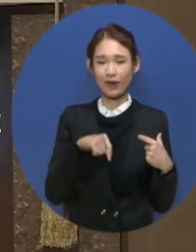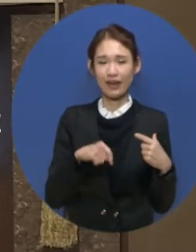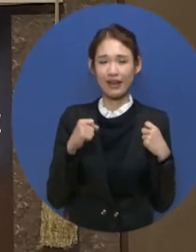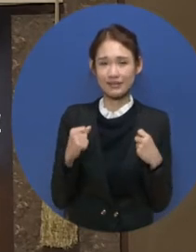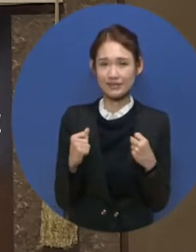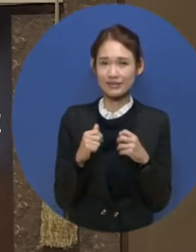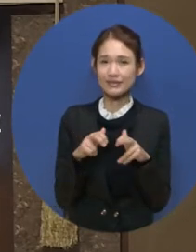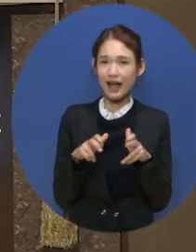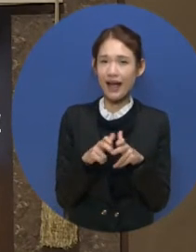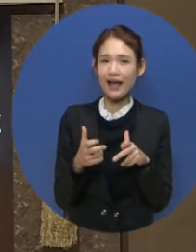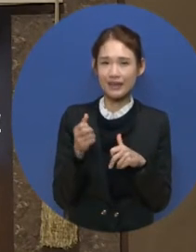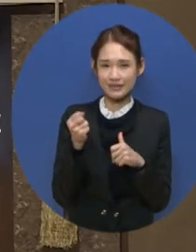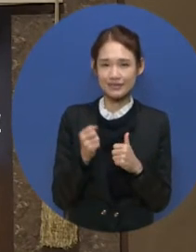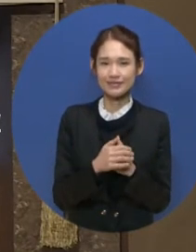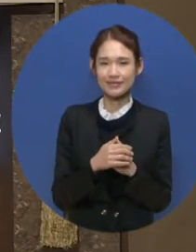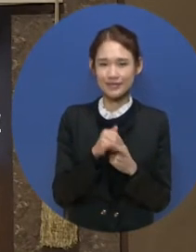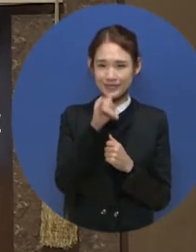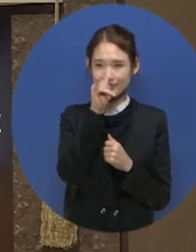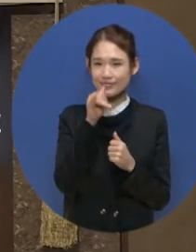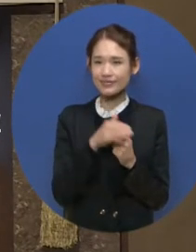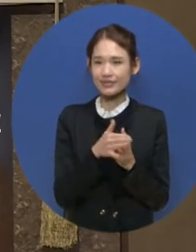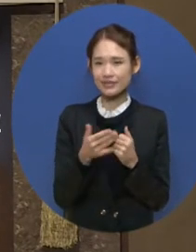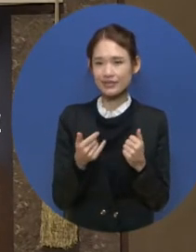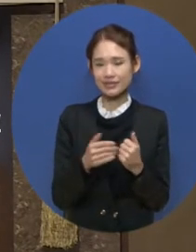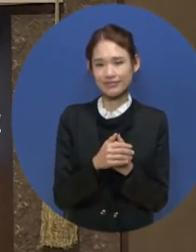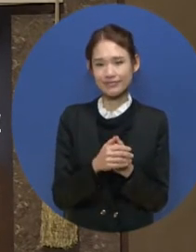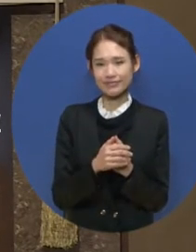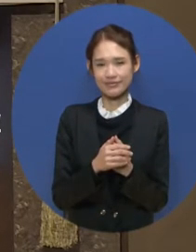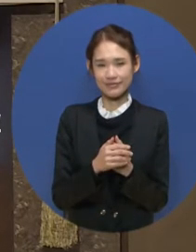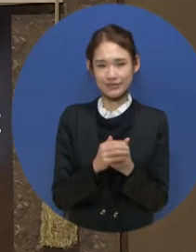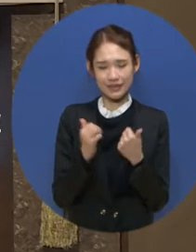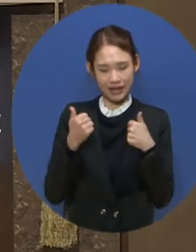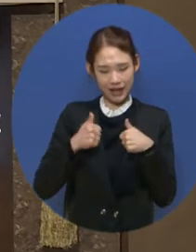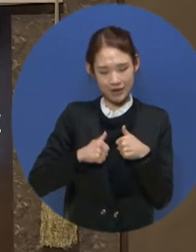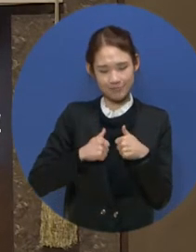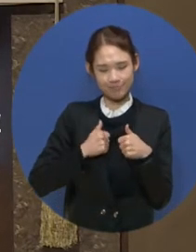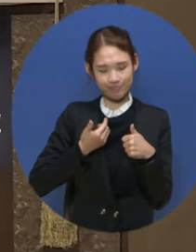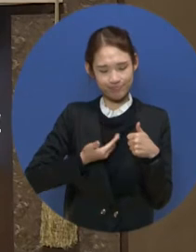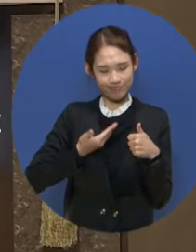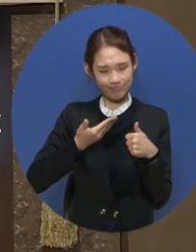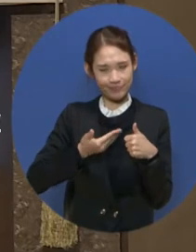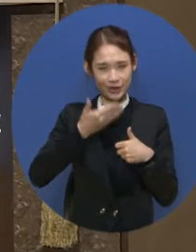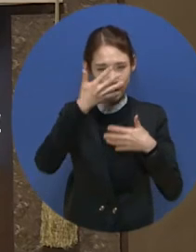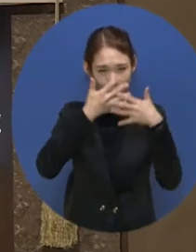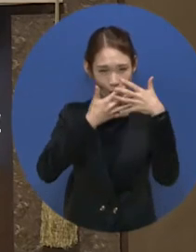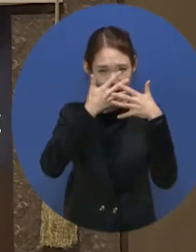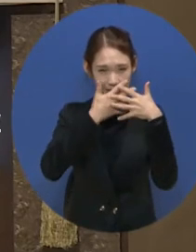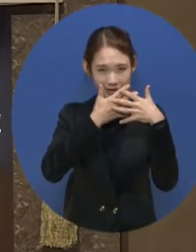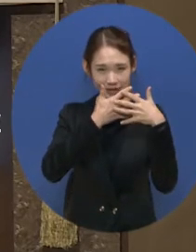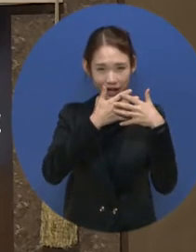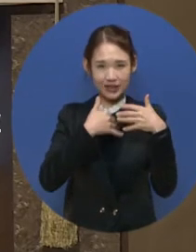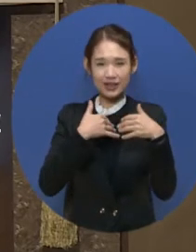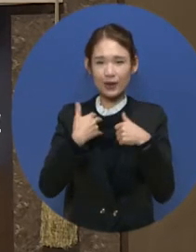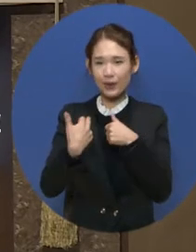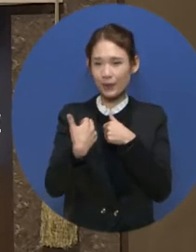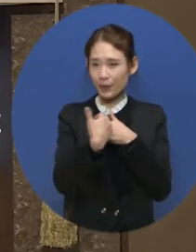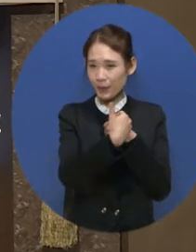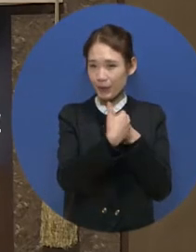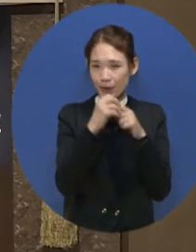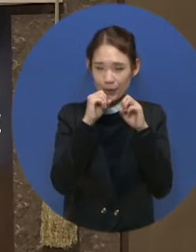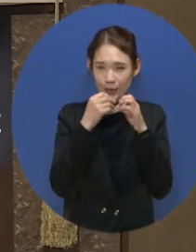지역에 계신 그런 또 생애를 갖고 있으신 분들께 안부 인사도 제가 영상을 에 저희 아내의 홍모